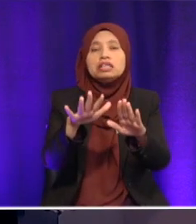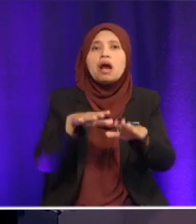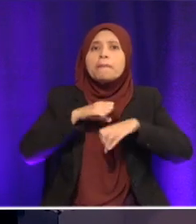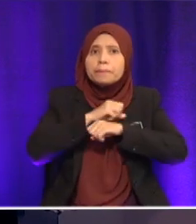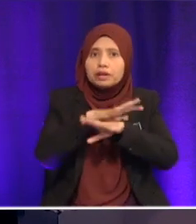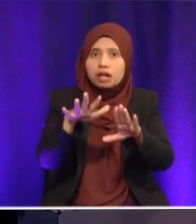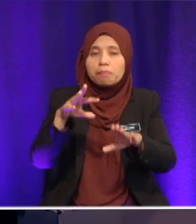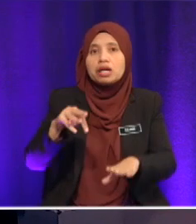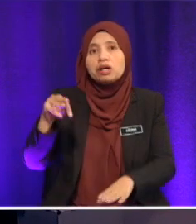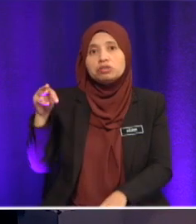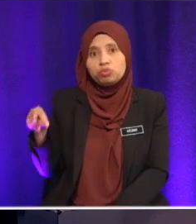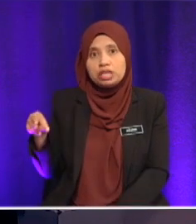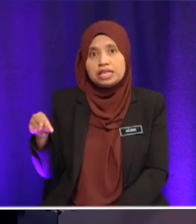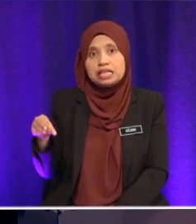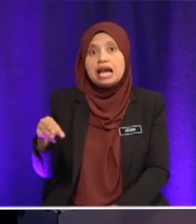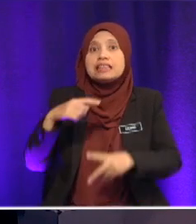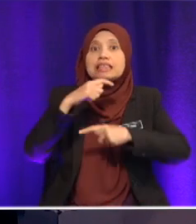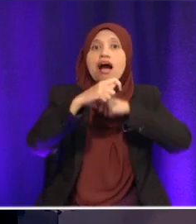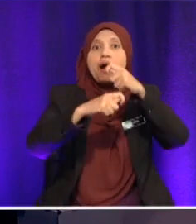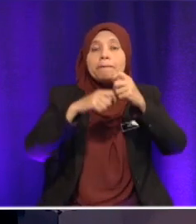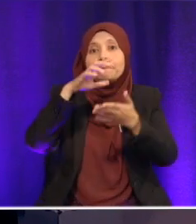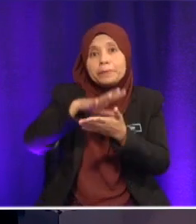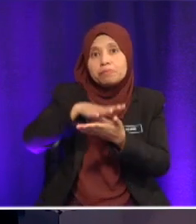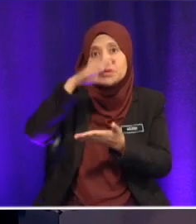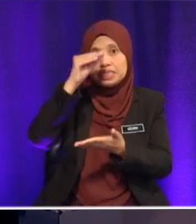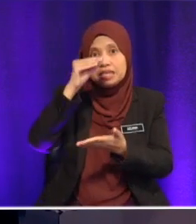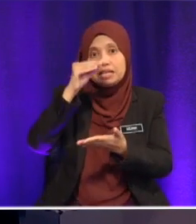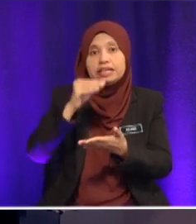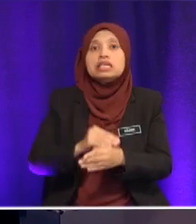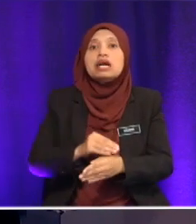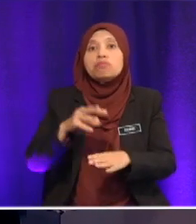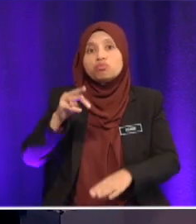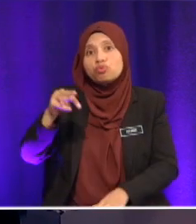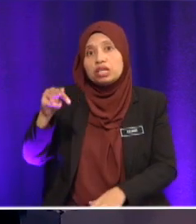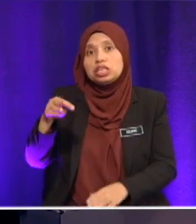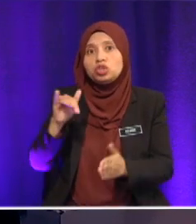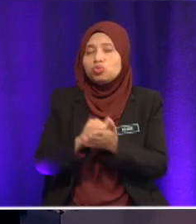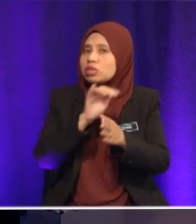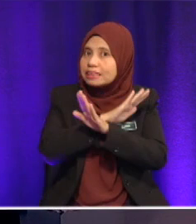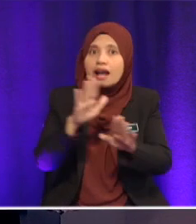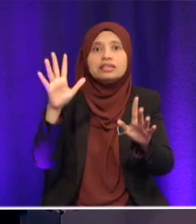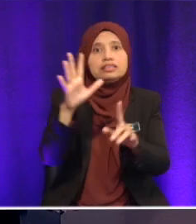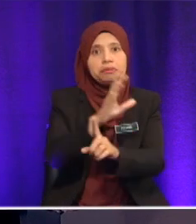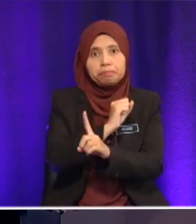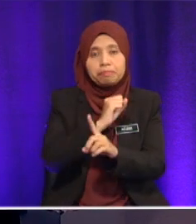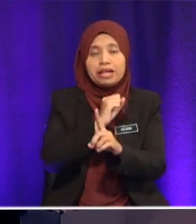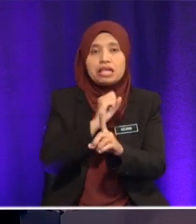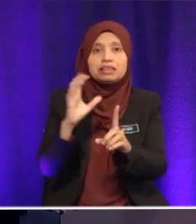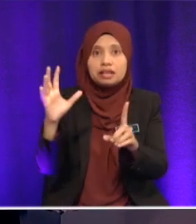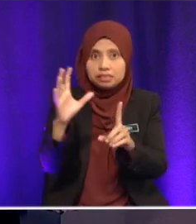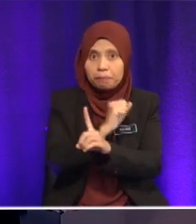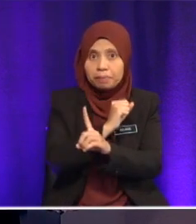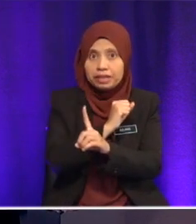murid itu sendiri dalam tahap pembelajarannya ke murid tersebut tidak mencapai pada setiap standar